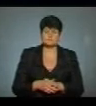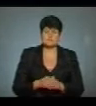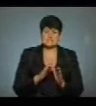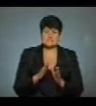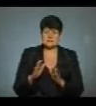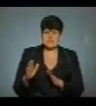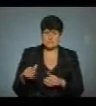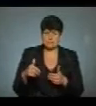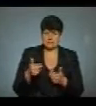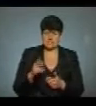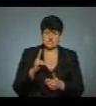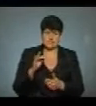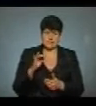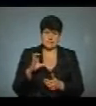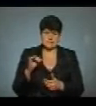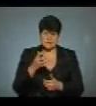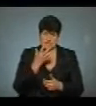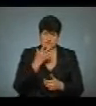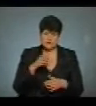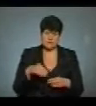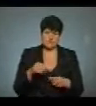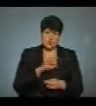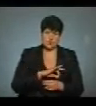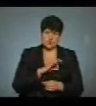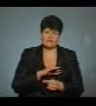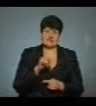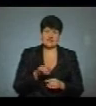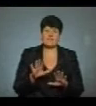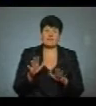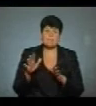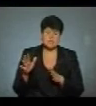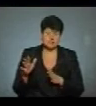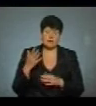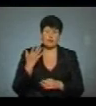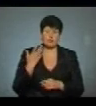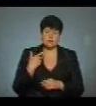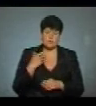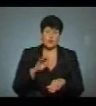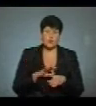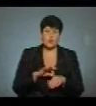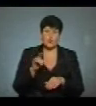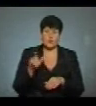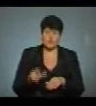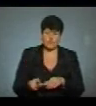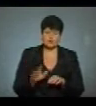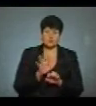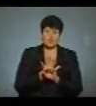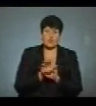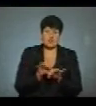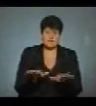Система подачі кисню, вона використовується в тих випадках, коли у хворих з